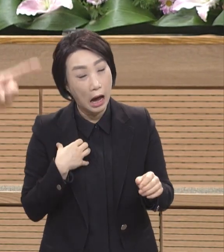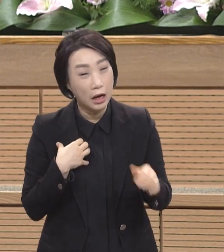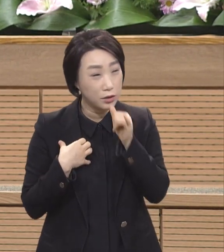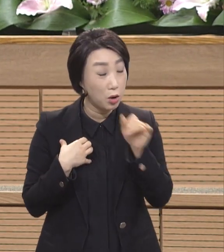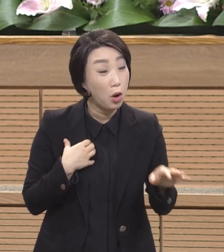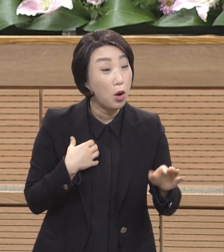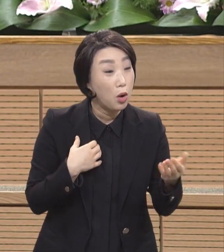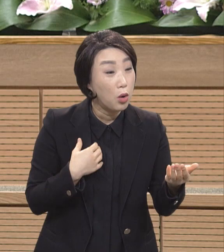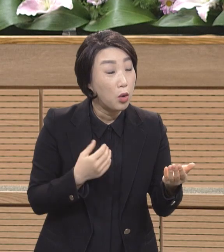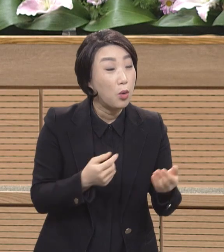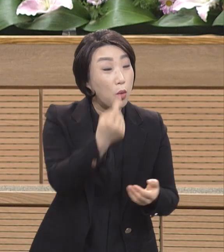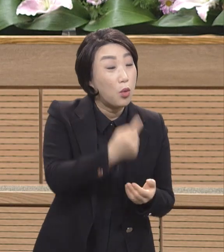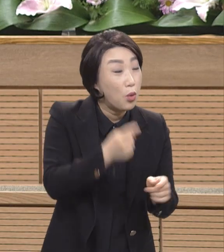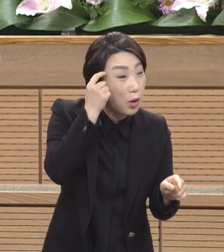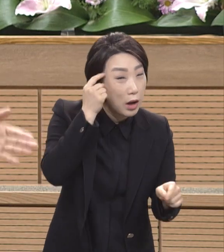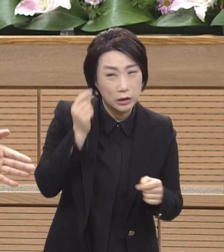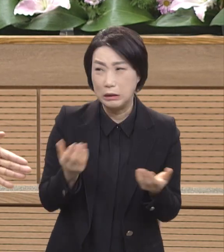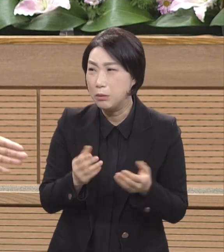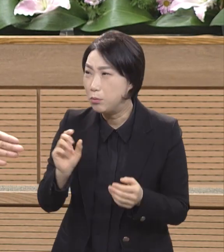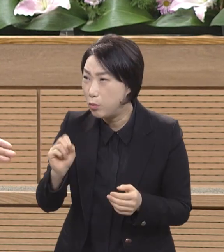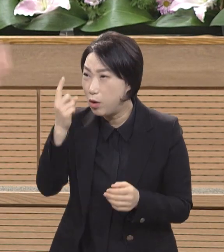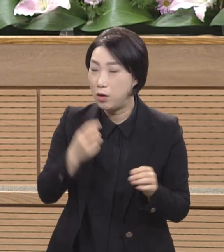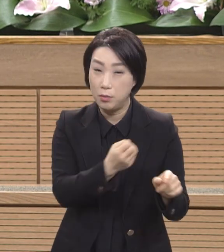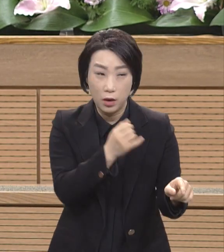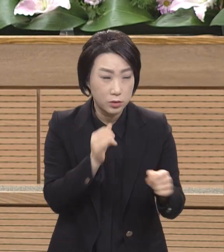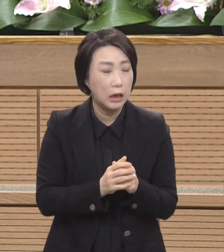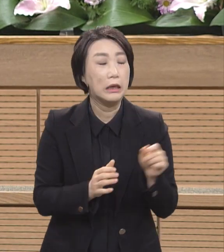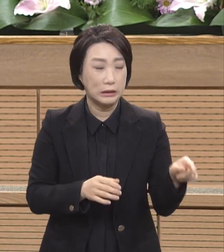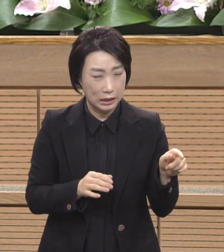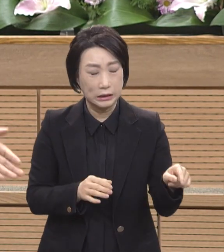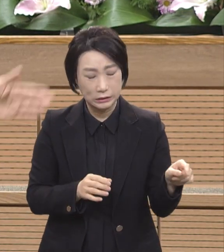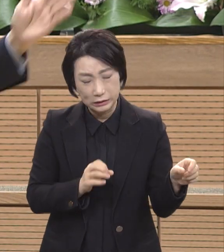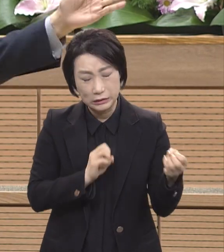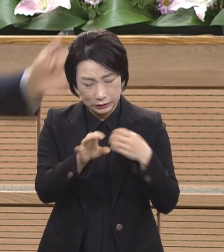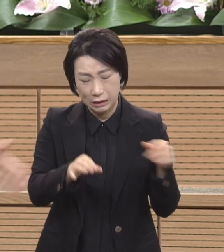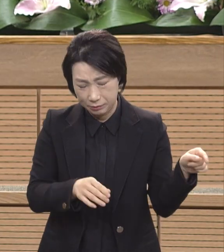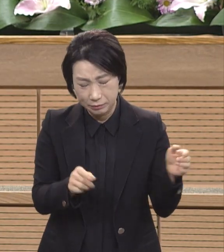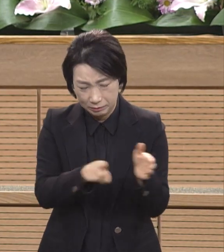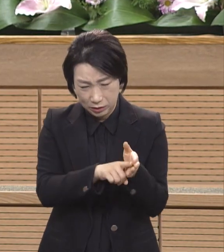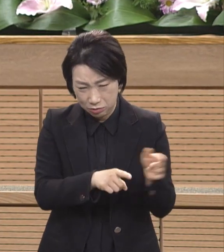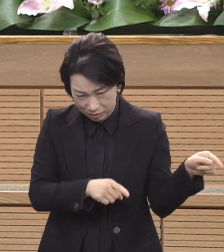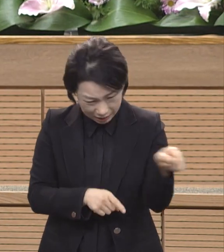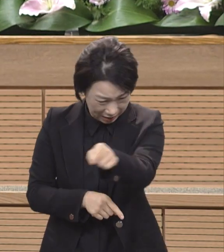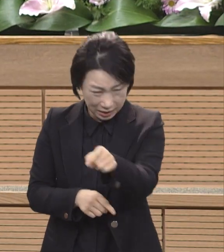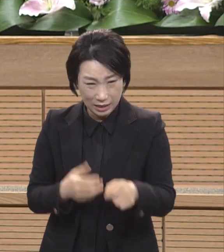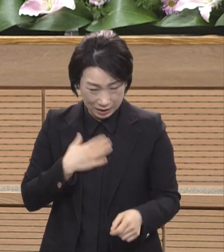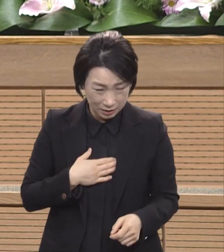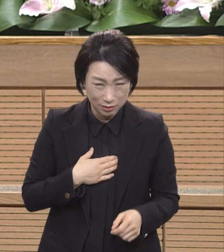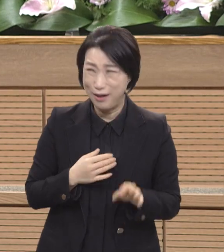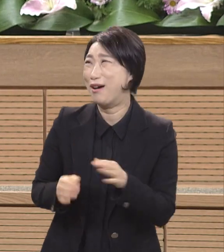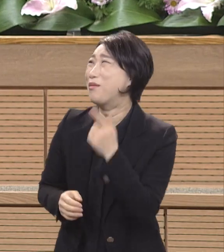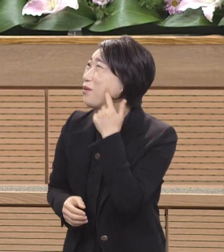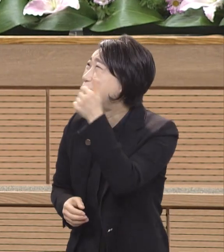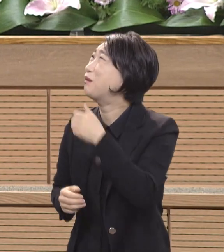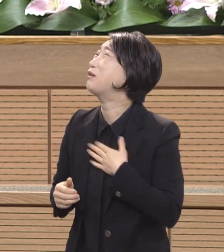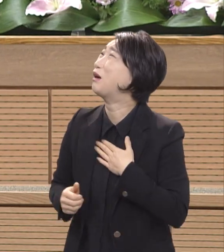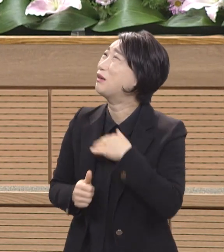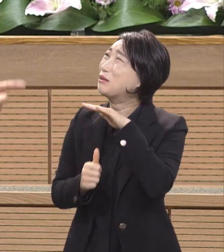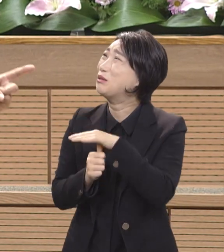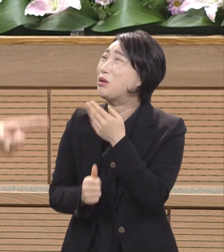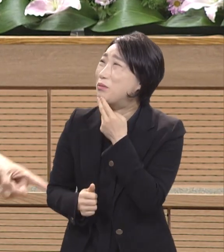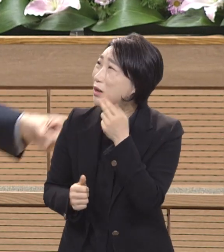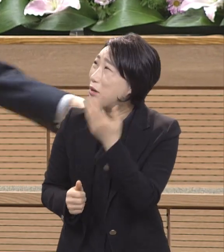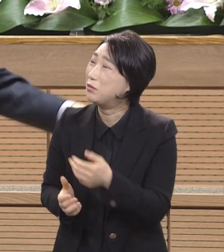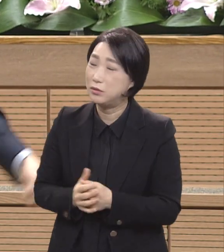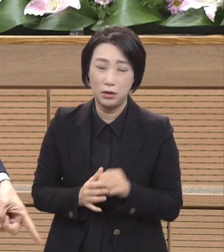왔어? 이것 때문에 왔습니다. 그래요. 너는 그럼 된 줄로 믿고 가. 응? 목사님 기도 안 해줘요.